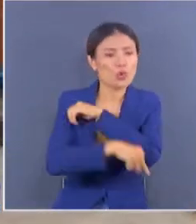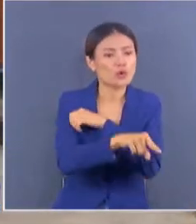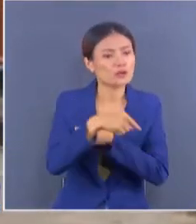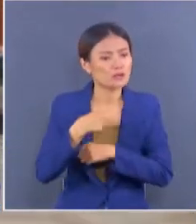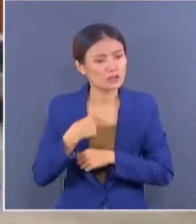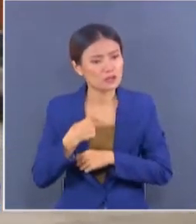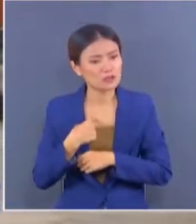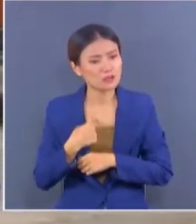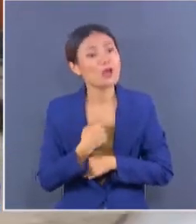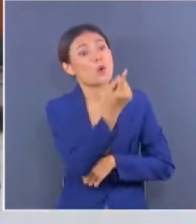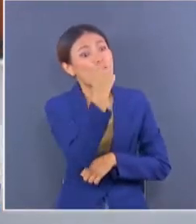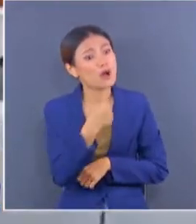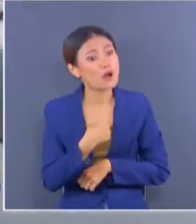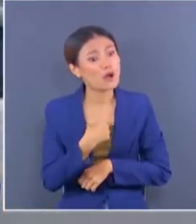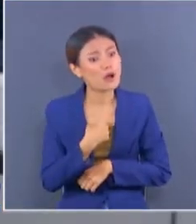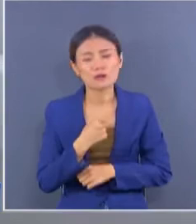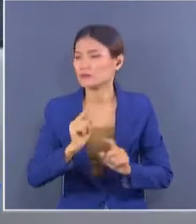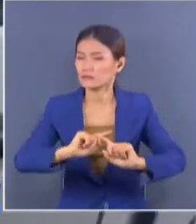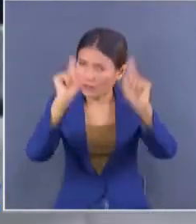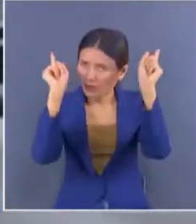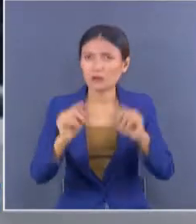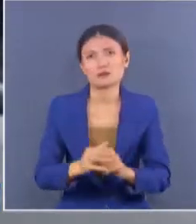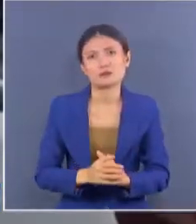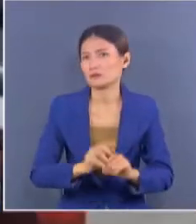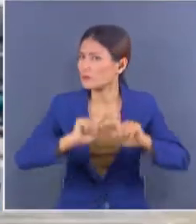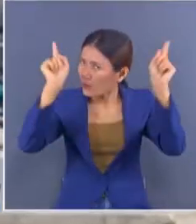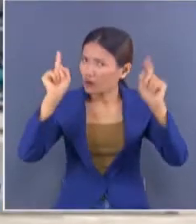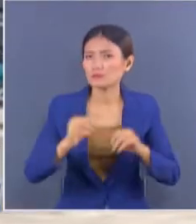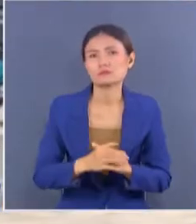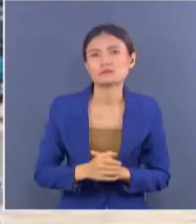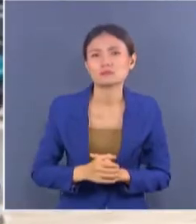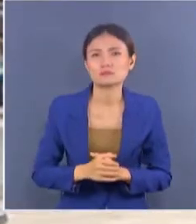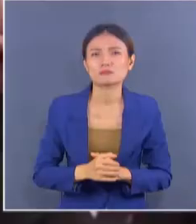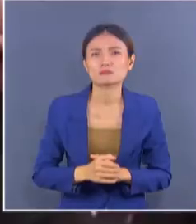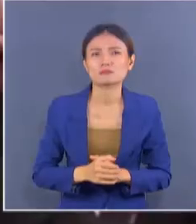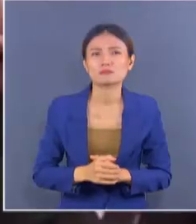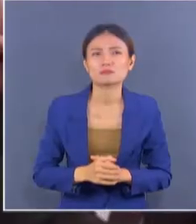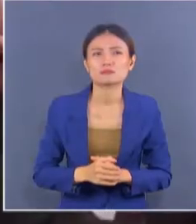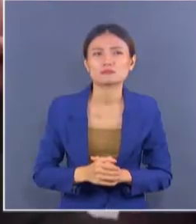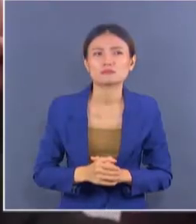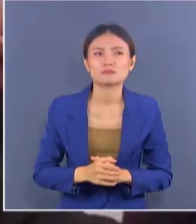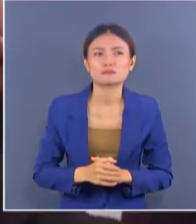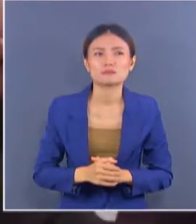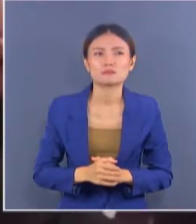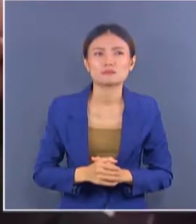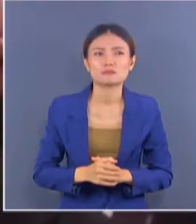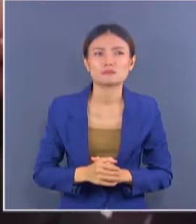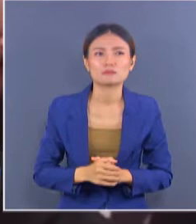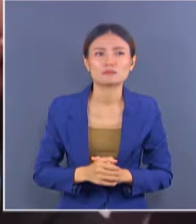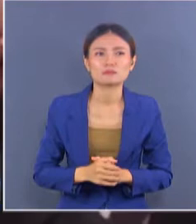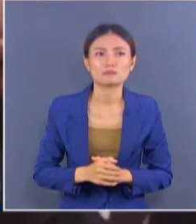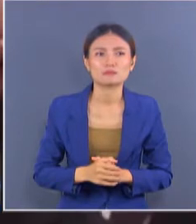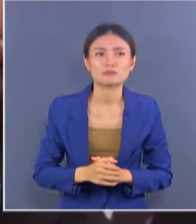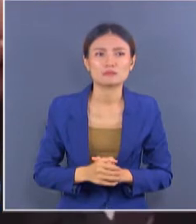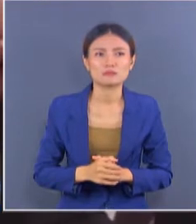านเนี่ยไม่กี่วันเนี่ยเขายืนยันบอกว่าไม่ใช่เรื่องจริงไม่เป็นความจริงเลยครับ แหมกลับมาถ้า